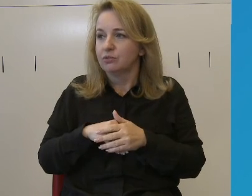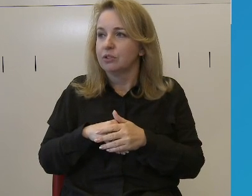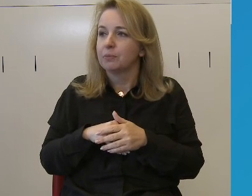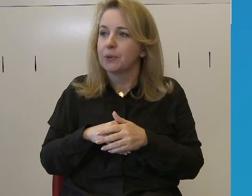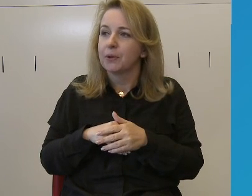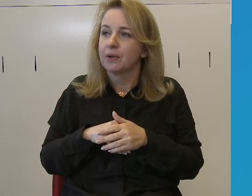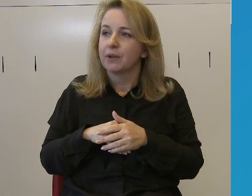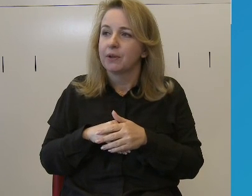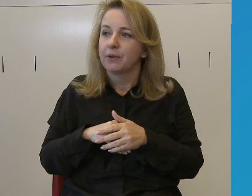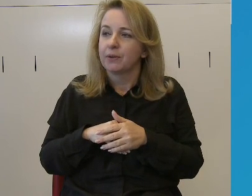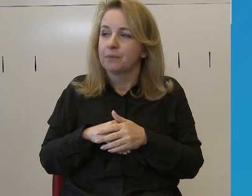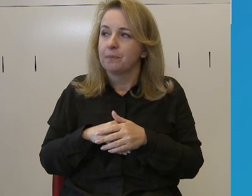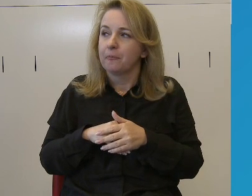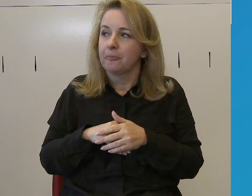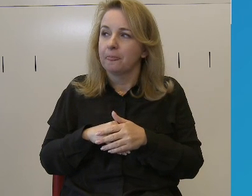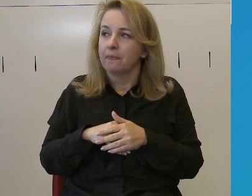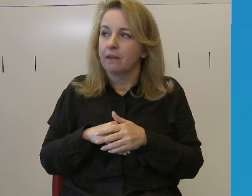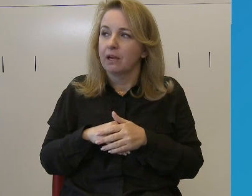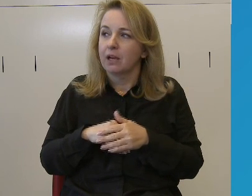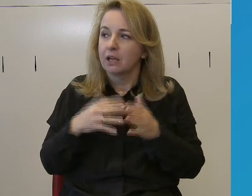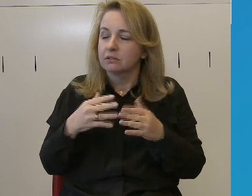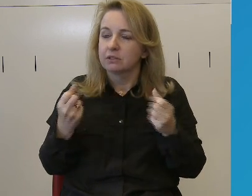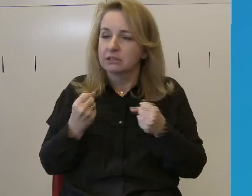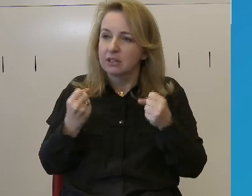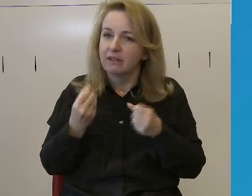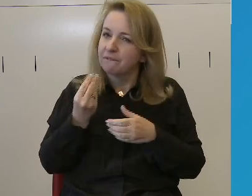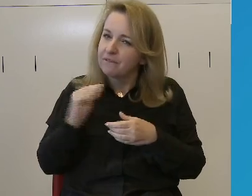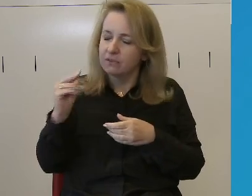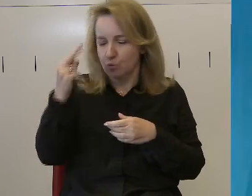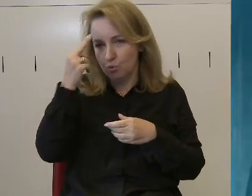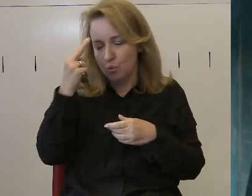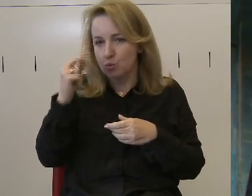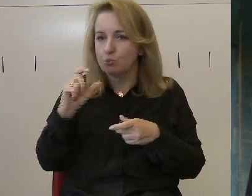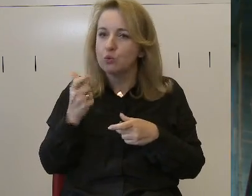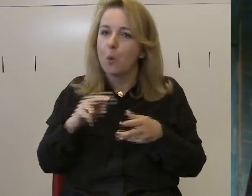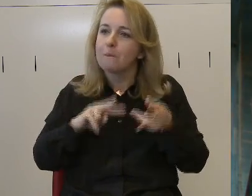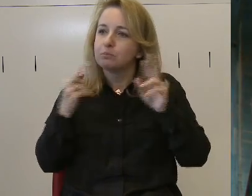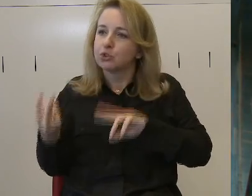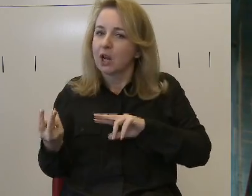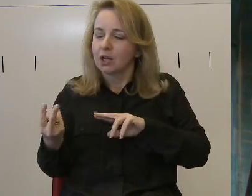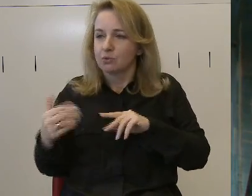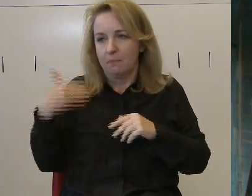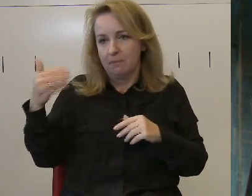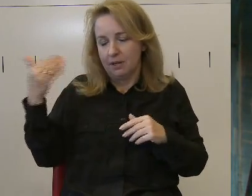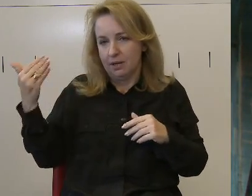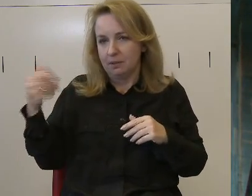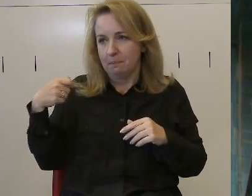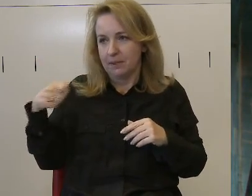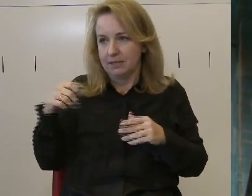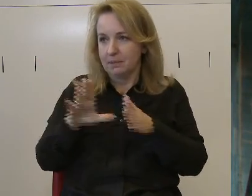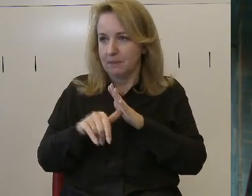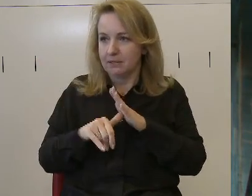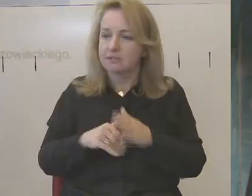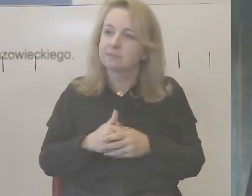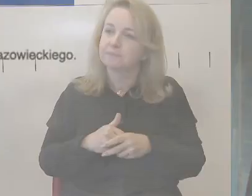głębszy zrozumieć to, co będą mieli nam do przekazania prezydenci miast.